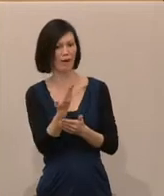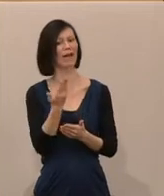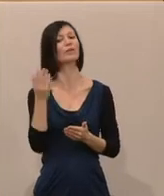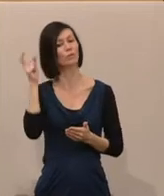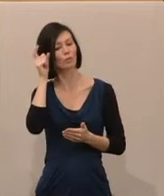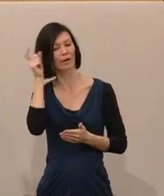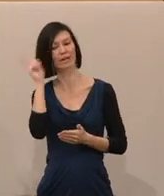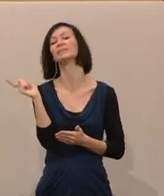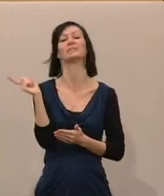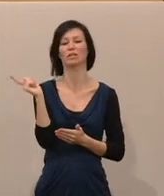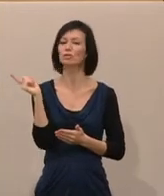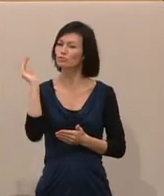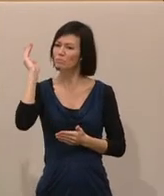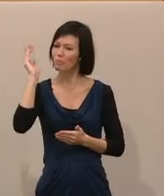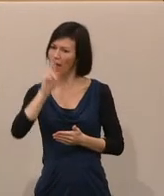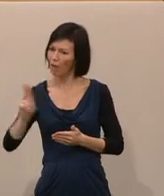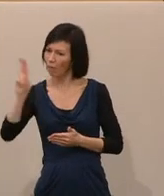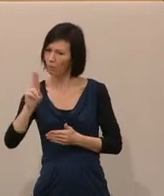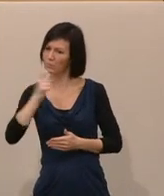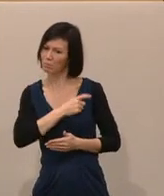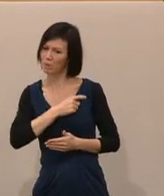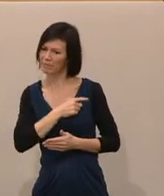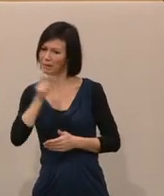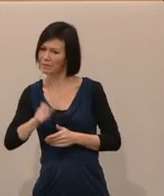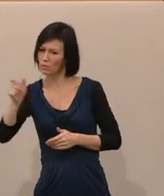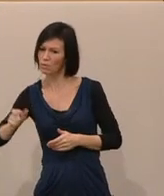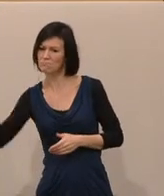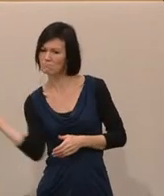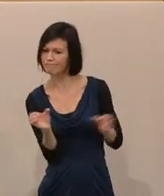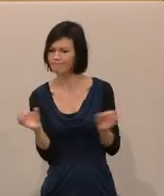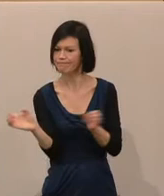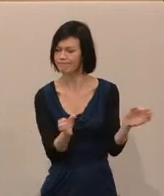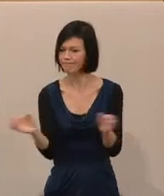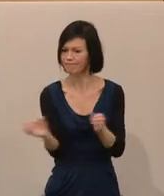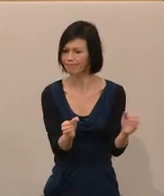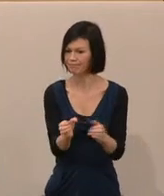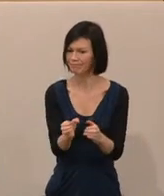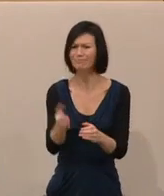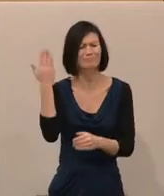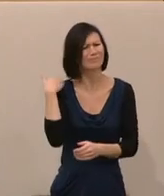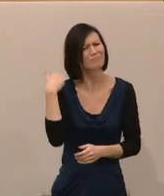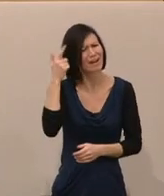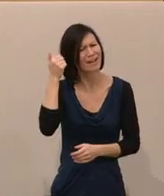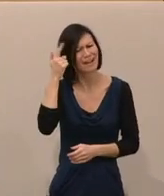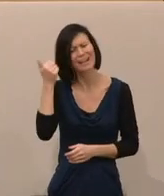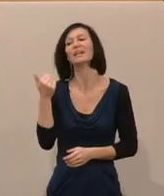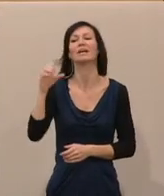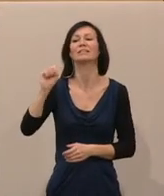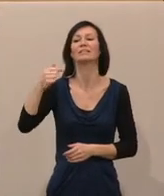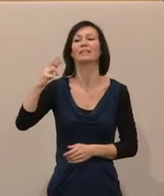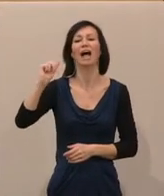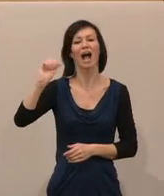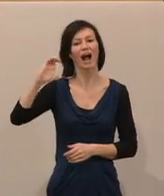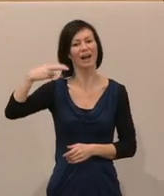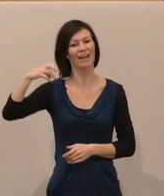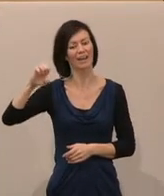uns an das SMS von Vizekanzler Strache, der sich Sorge machte, dass er im Postenschacher bei